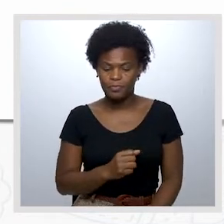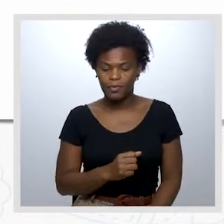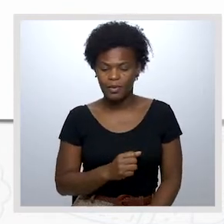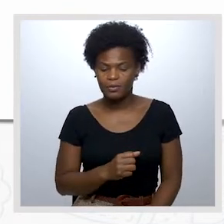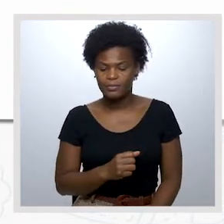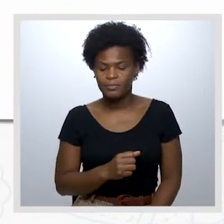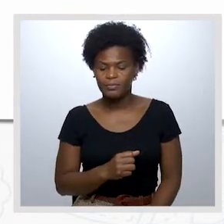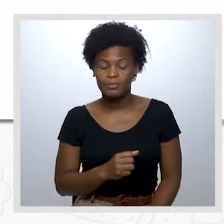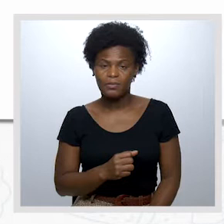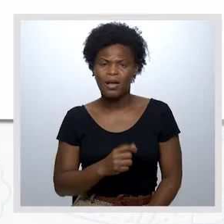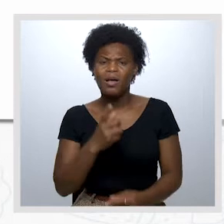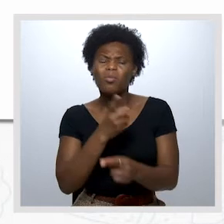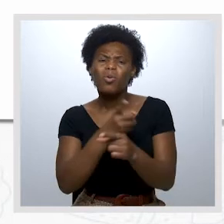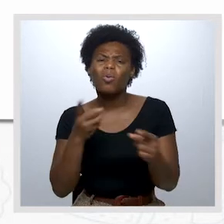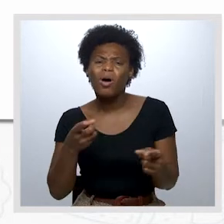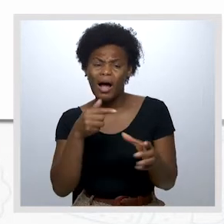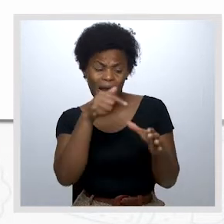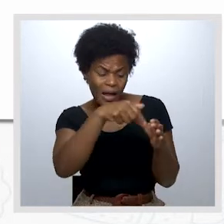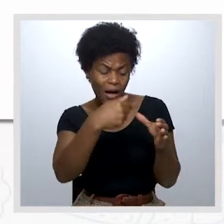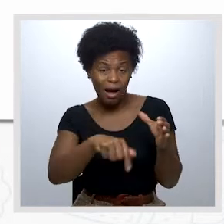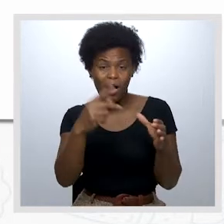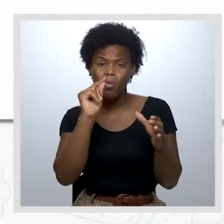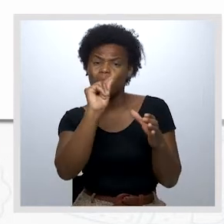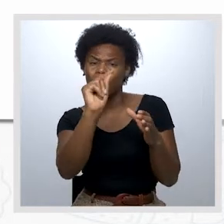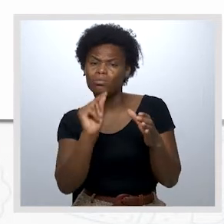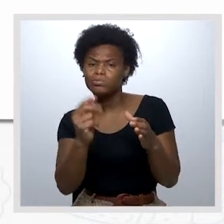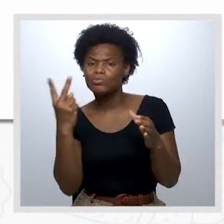Pourquoi y a-t-il souvent 2 points?